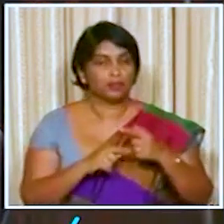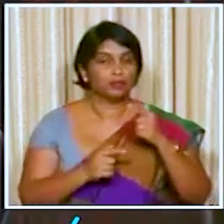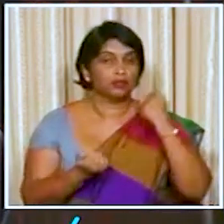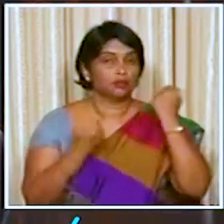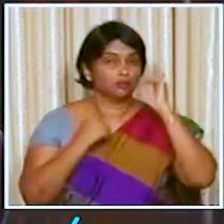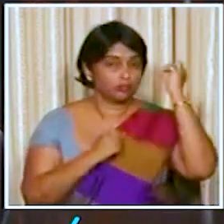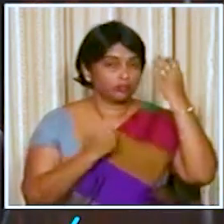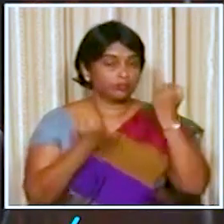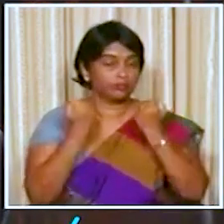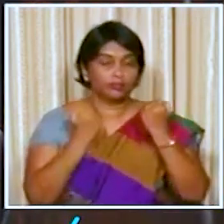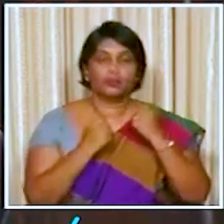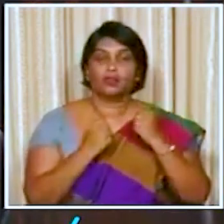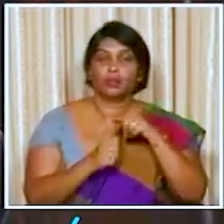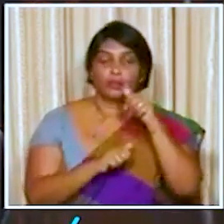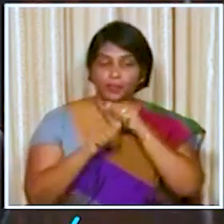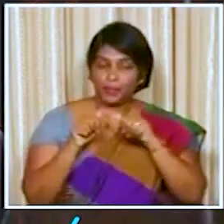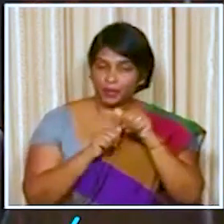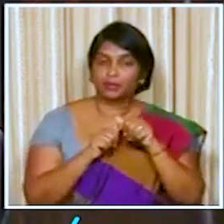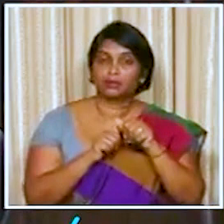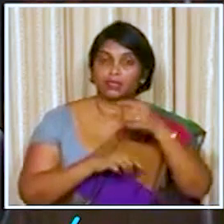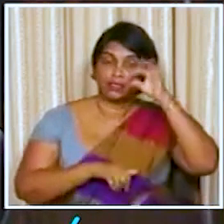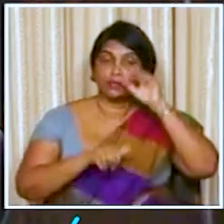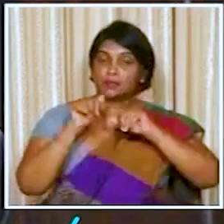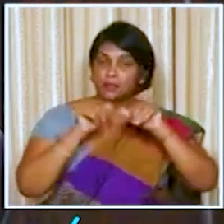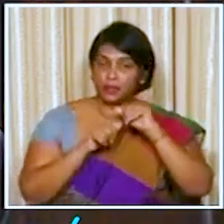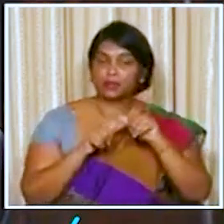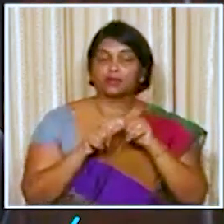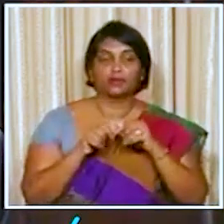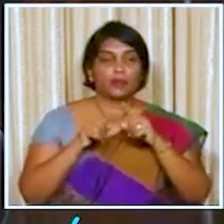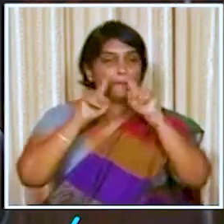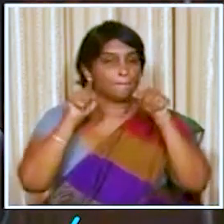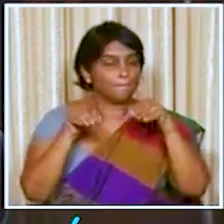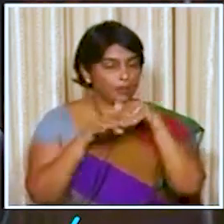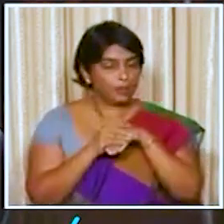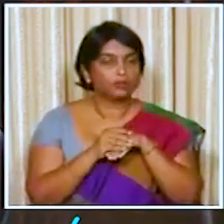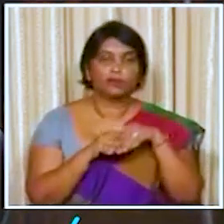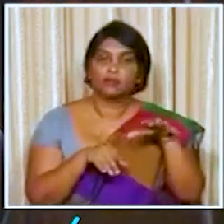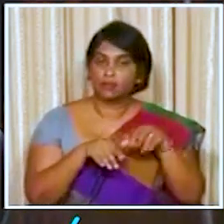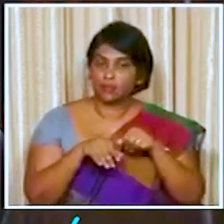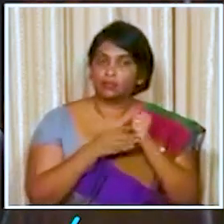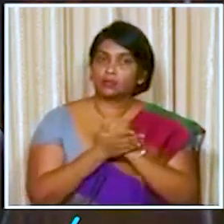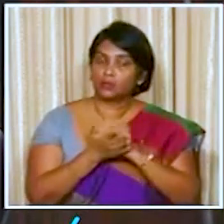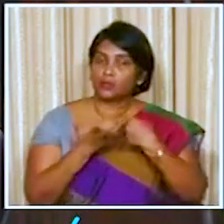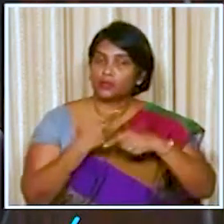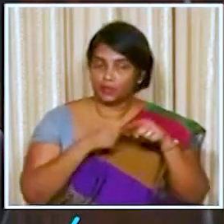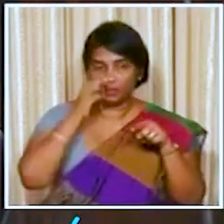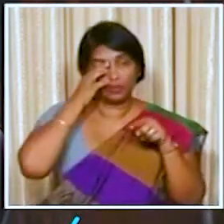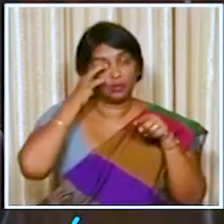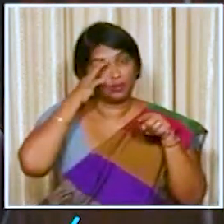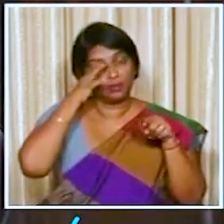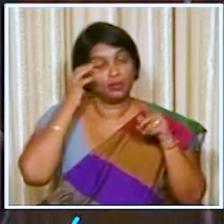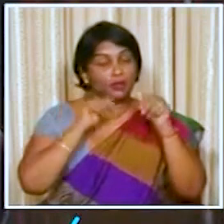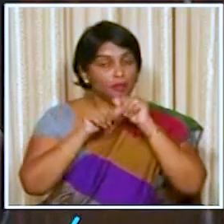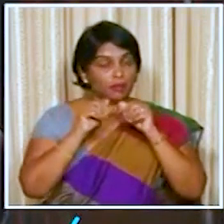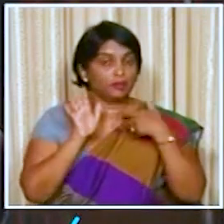गिलनुरत औषध एवगेम आयुर्वेद औषध पैकेट क्रीम संधा भाविताकरण सीलुम द्रव्य